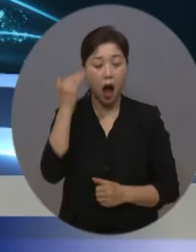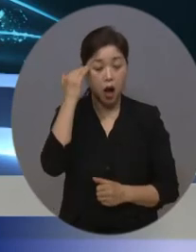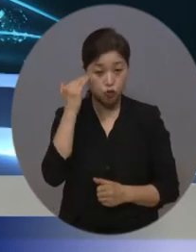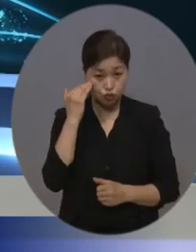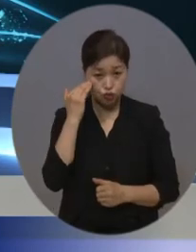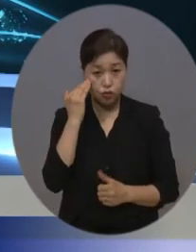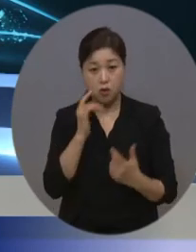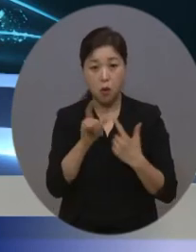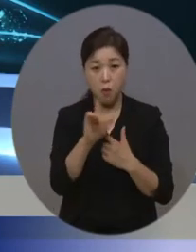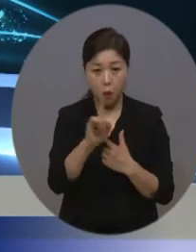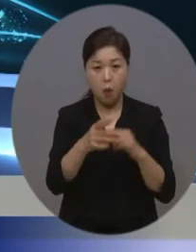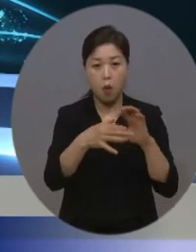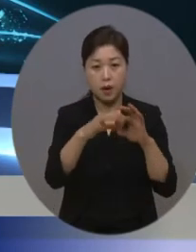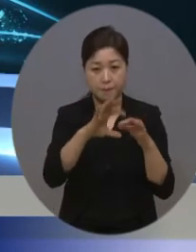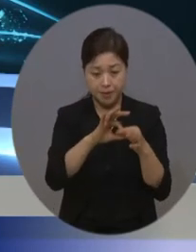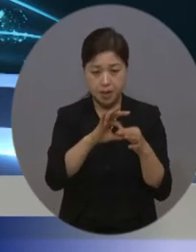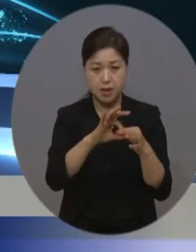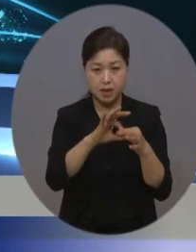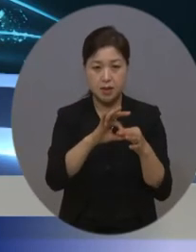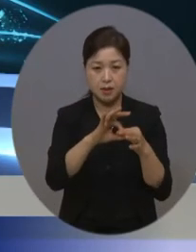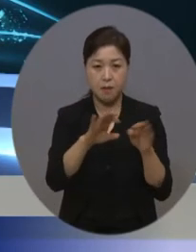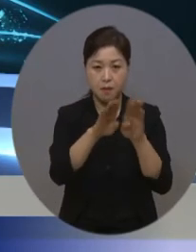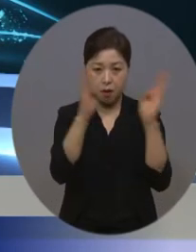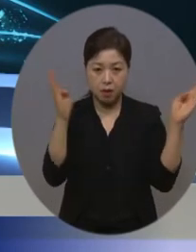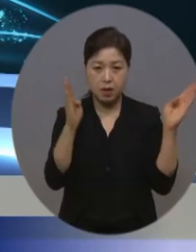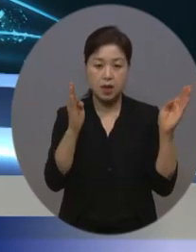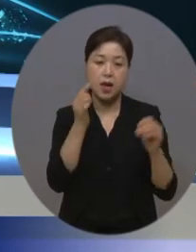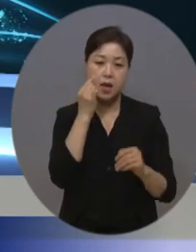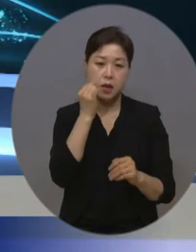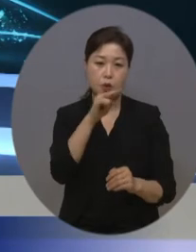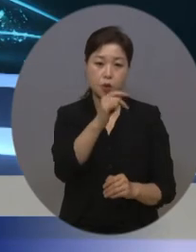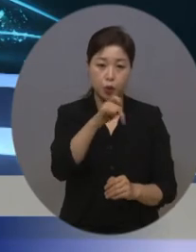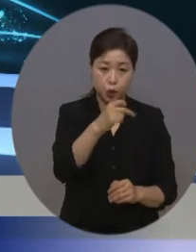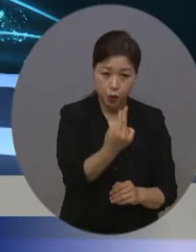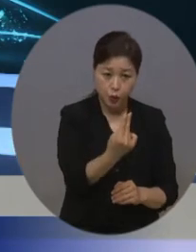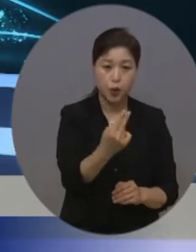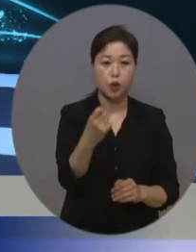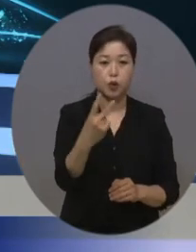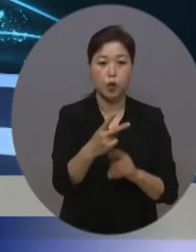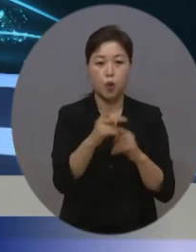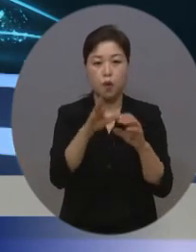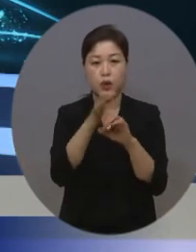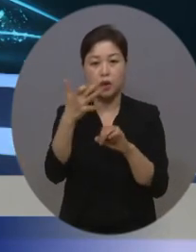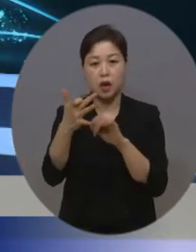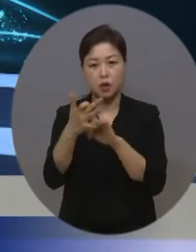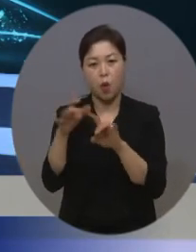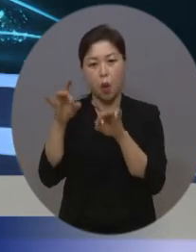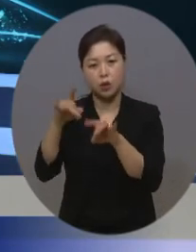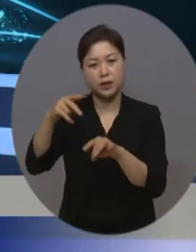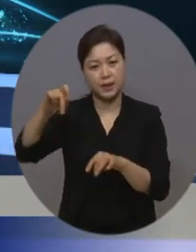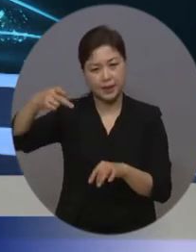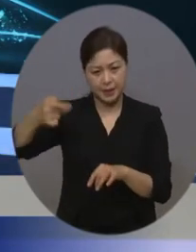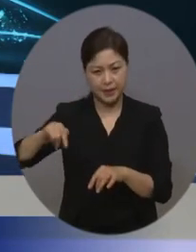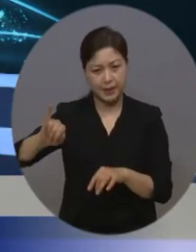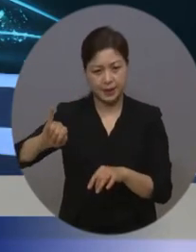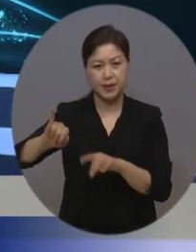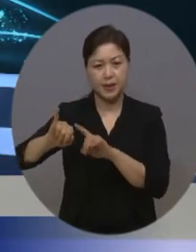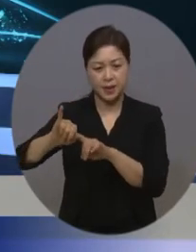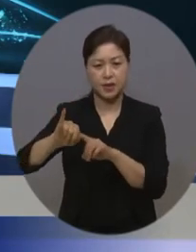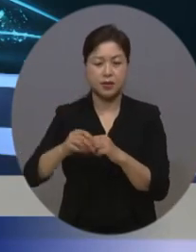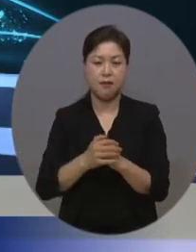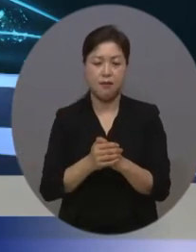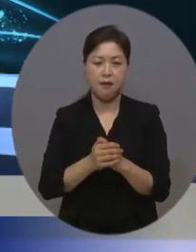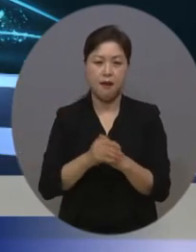아니라 올림픽 개최지인 일본의 도쿄와 코로나19 청정국으로 불렸던 호주 시드니에서도 역대 최다